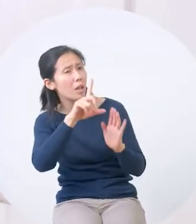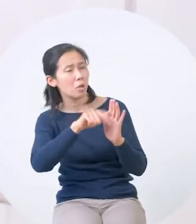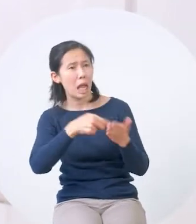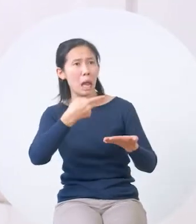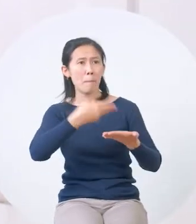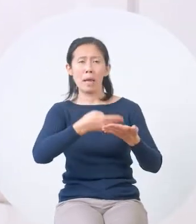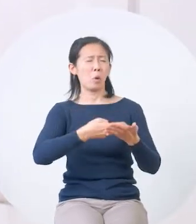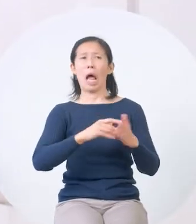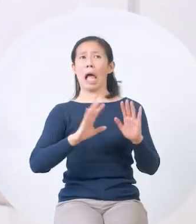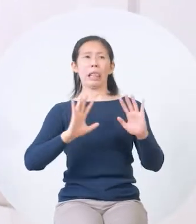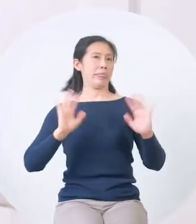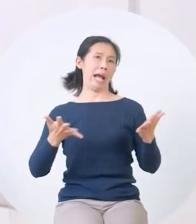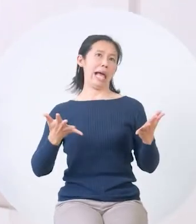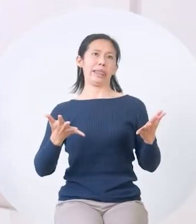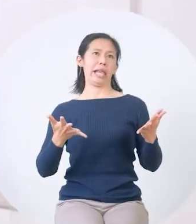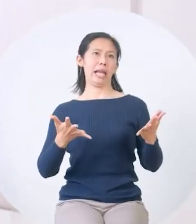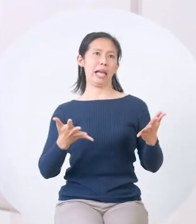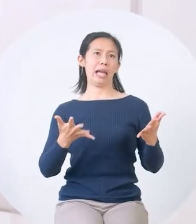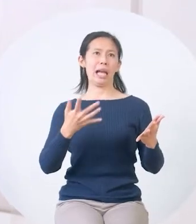が